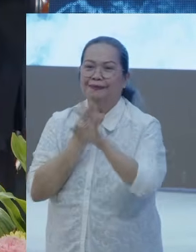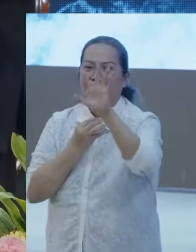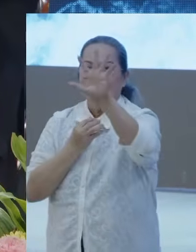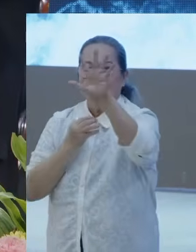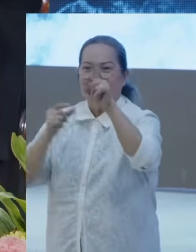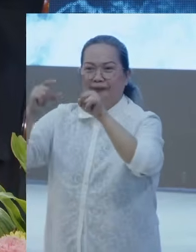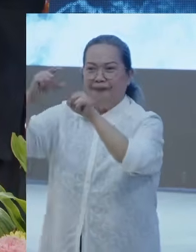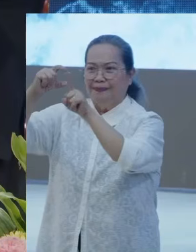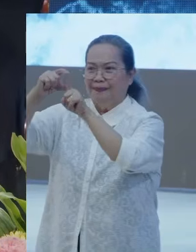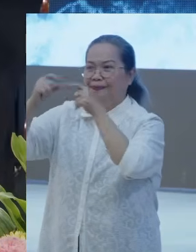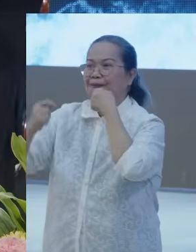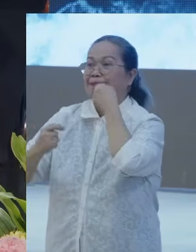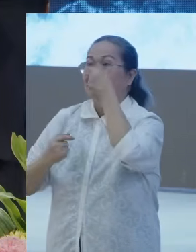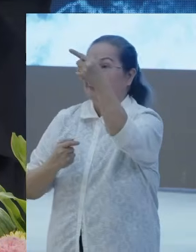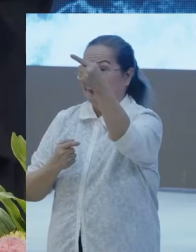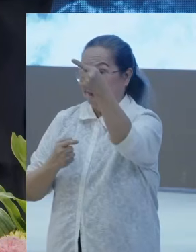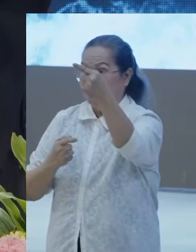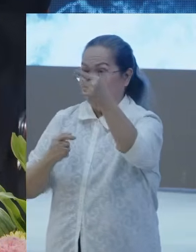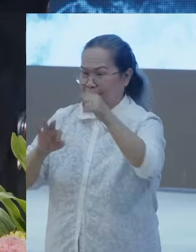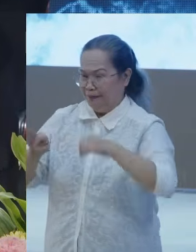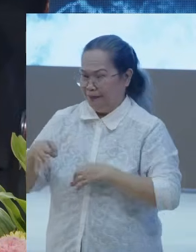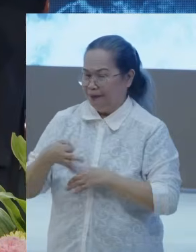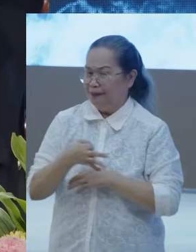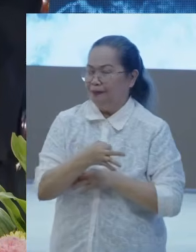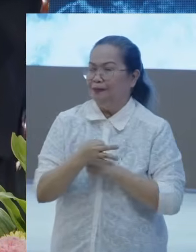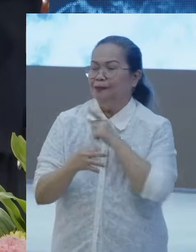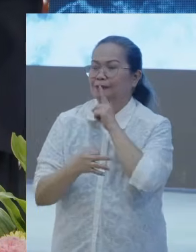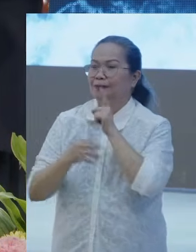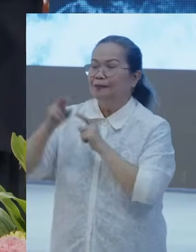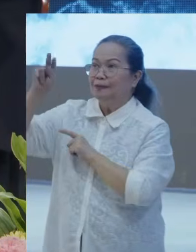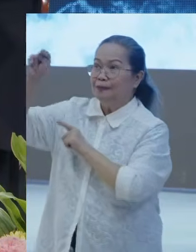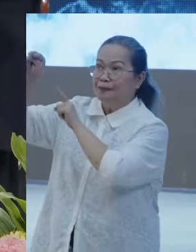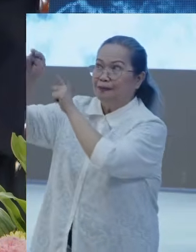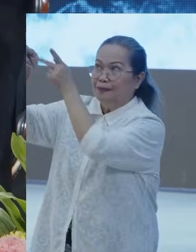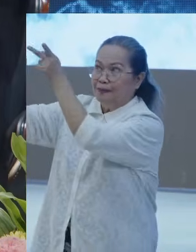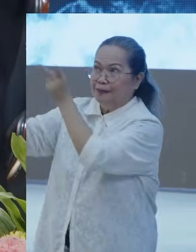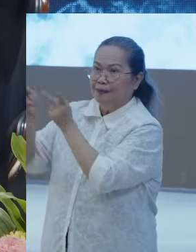lang. Yet 40 days, Nineveh shall be